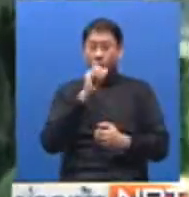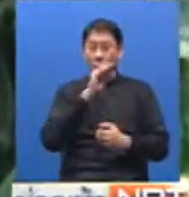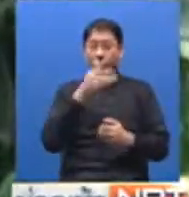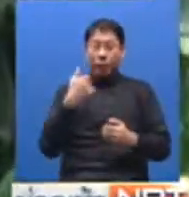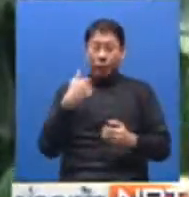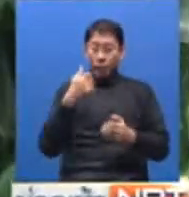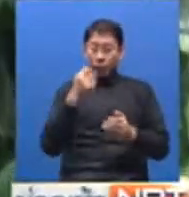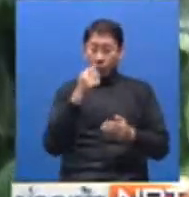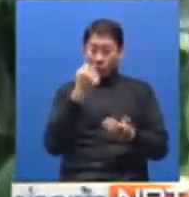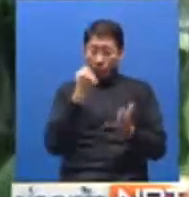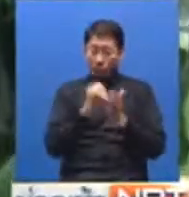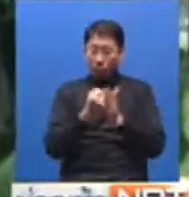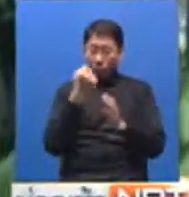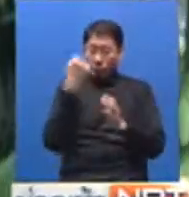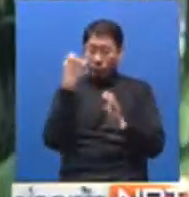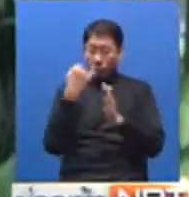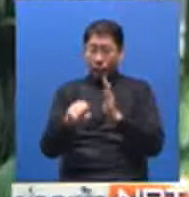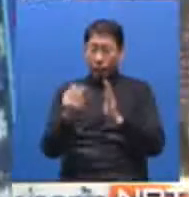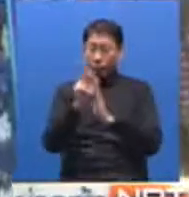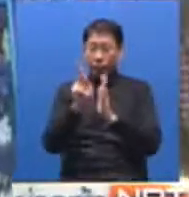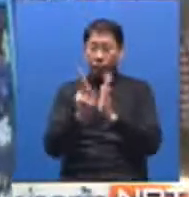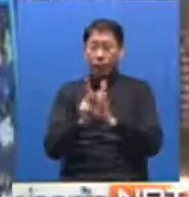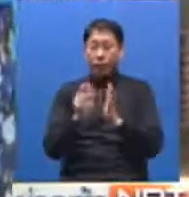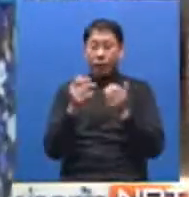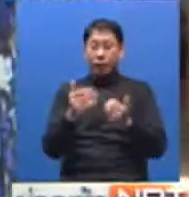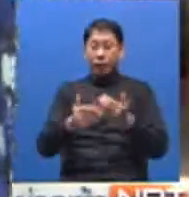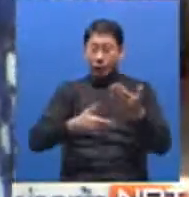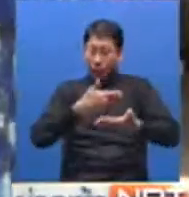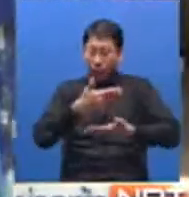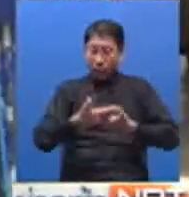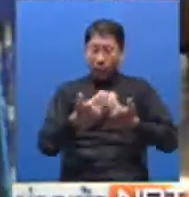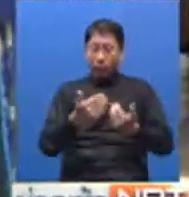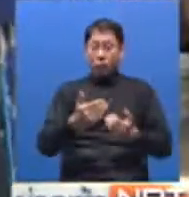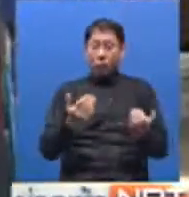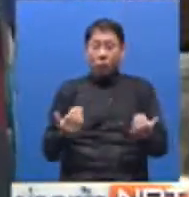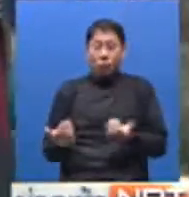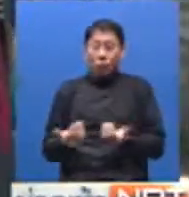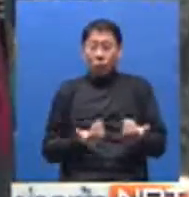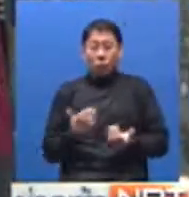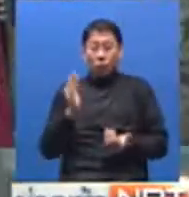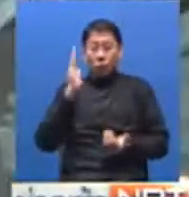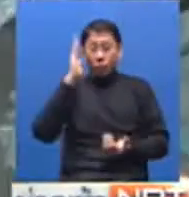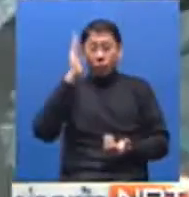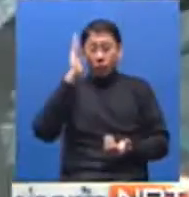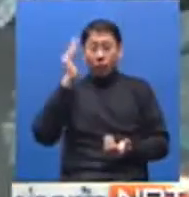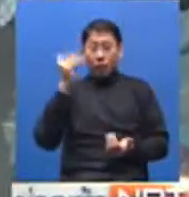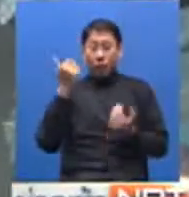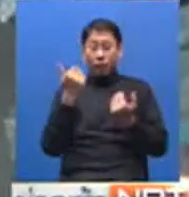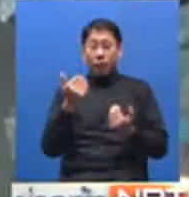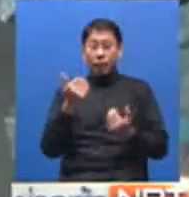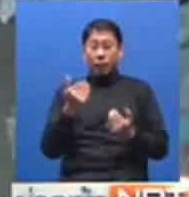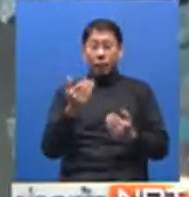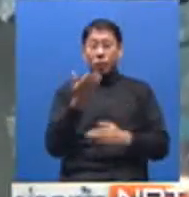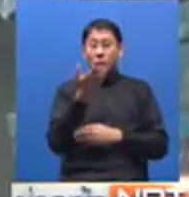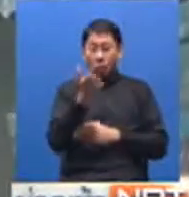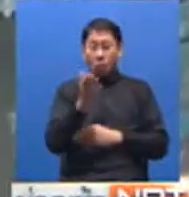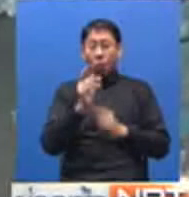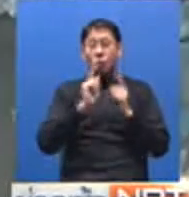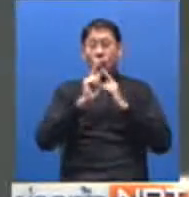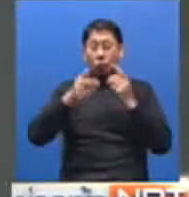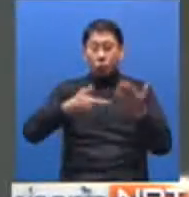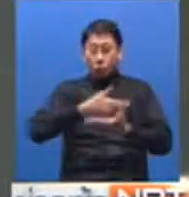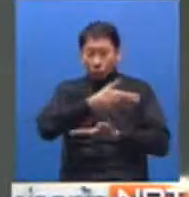หามีสัตว์ต้องหาไว้ในครอบครองเพื่อจำหน่ายซึ่งในขณะนั้นนะลูกชายของนายสุธีหรือว่าในตึงเนี่ยพยายามที่จะขอเจรจา